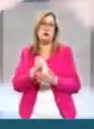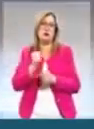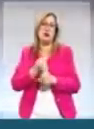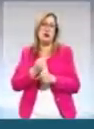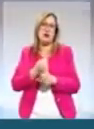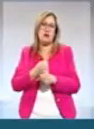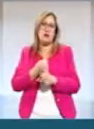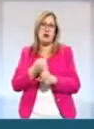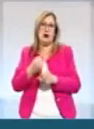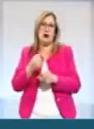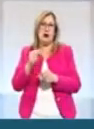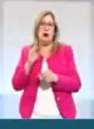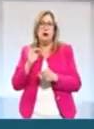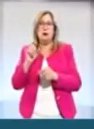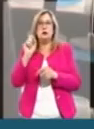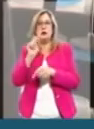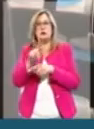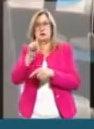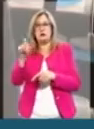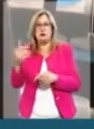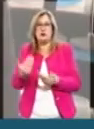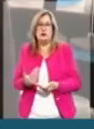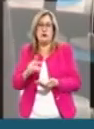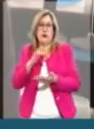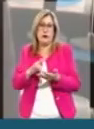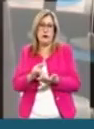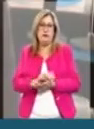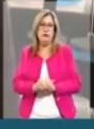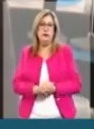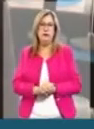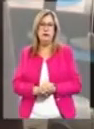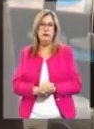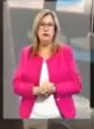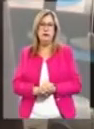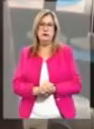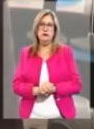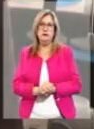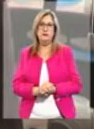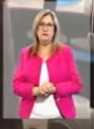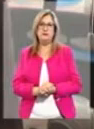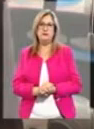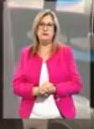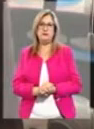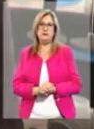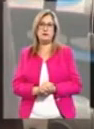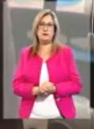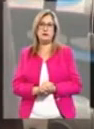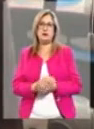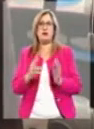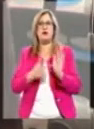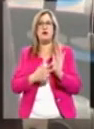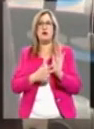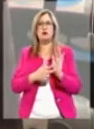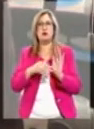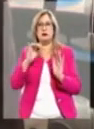қажетті тұрмыстық бұйымдарды шығарумен айналысатын болады. Кәсіпкерлік негіздерге бастау бизнес арқылы оқытып, одан кейін ол кісілерге мемлекеттік грантқа